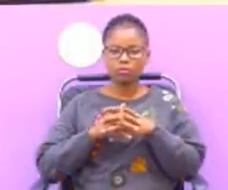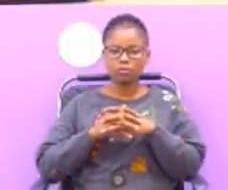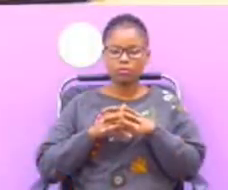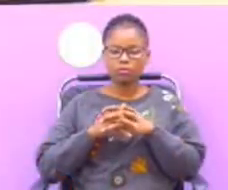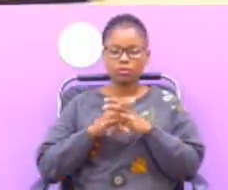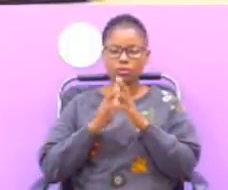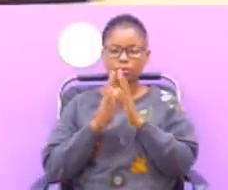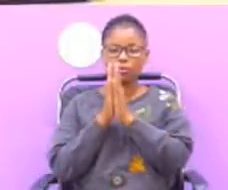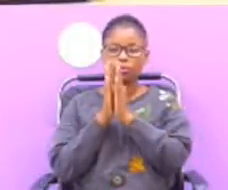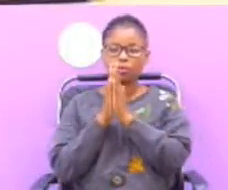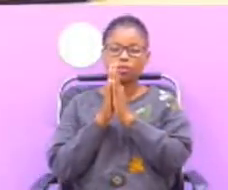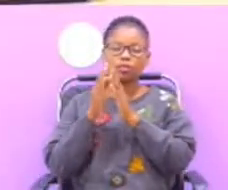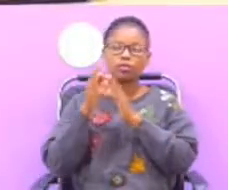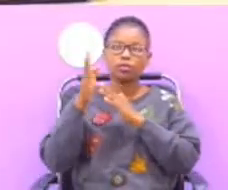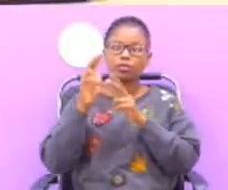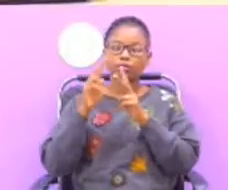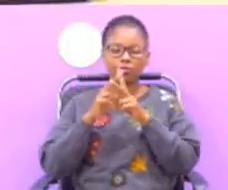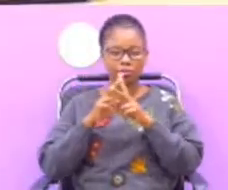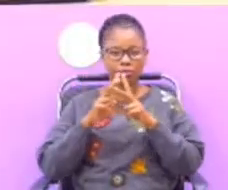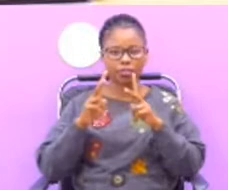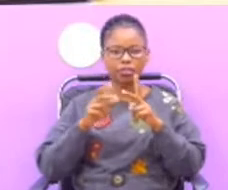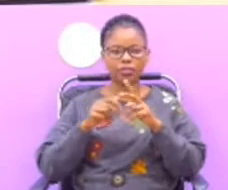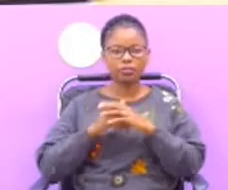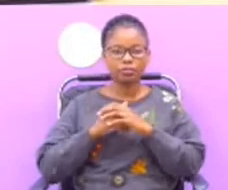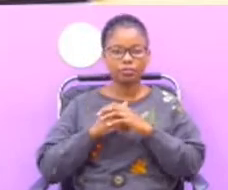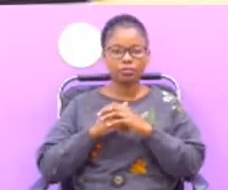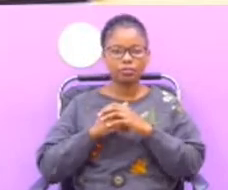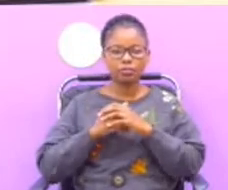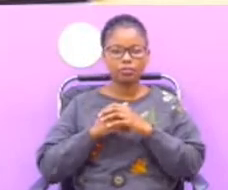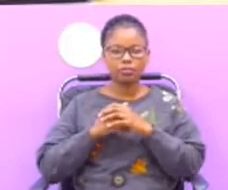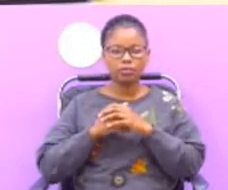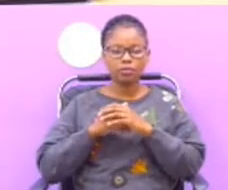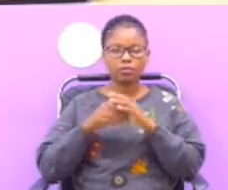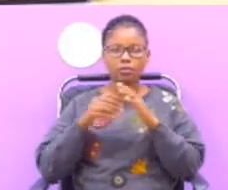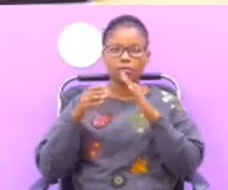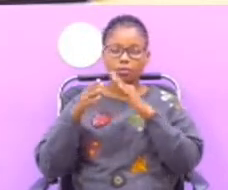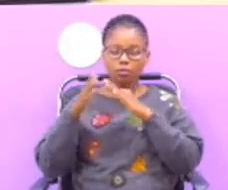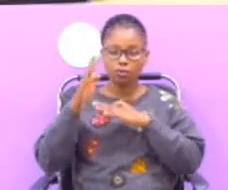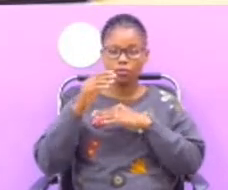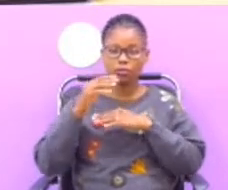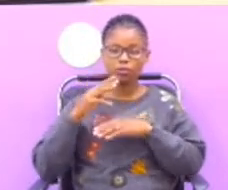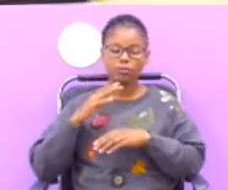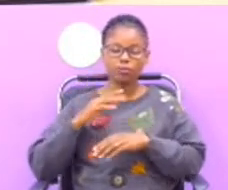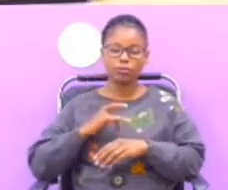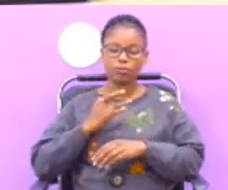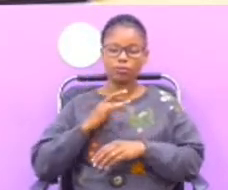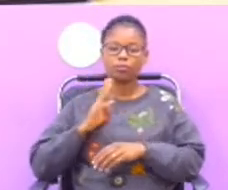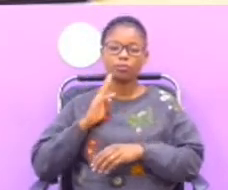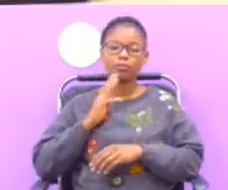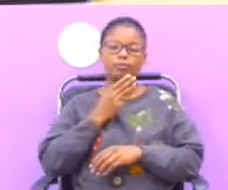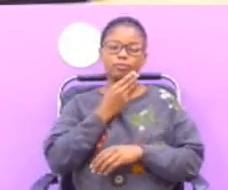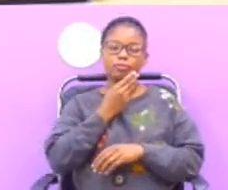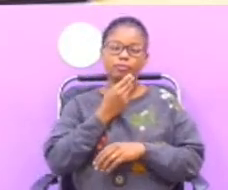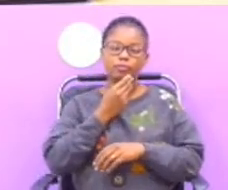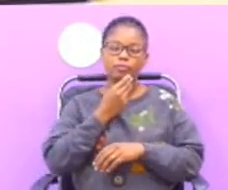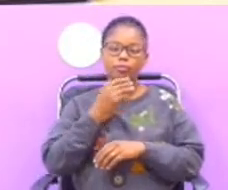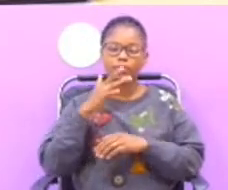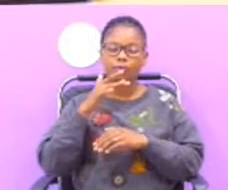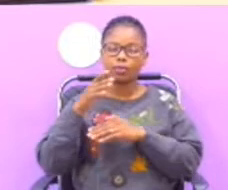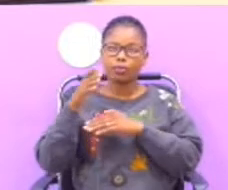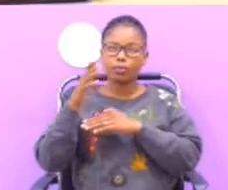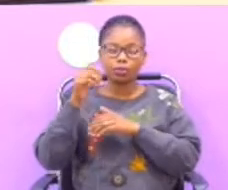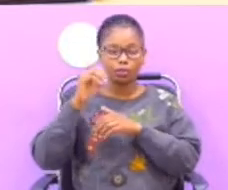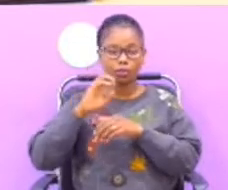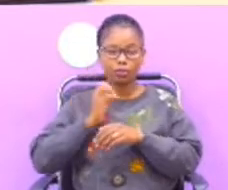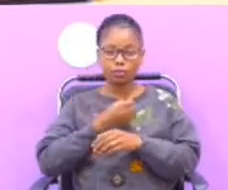Bwana asifiwe sana. Mwathani aroto igwire ratha na Ngai witu aroto